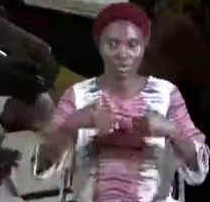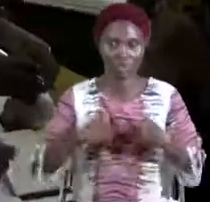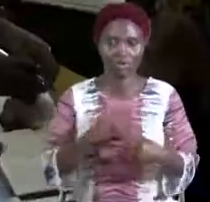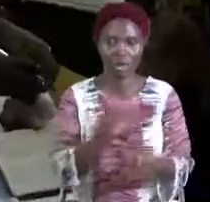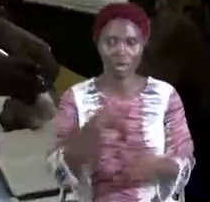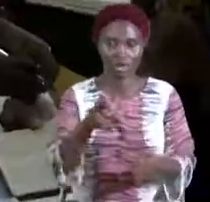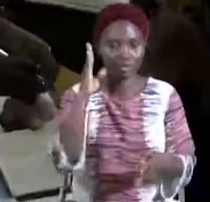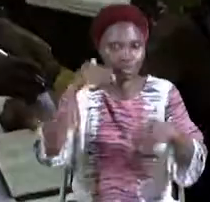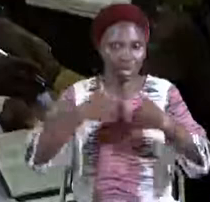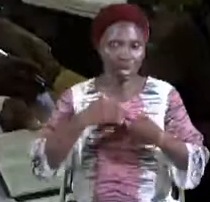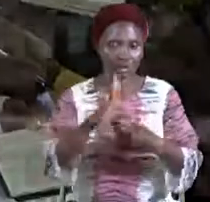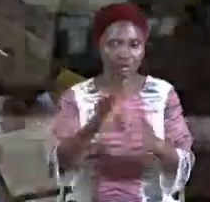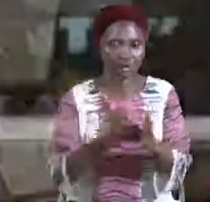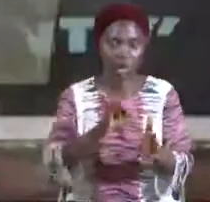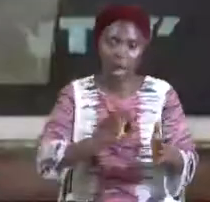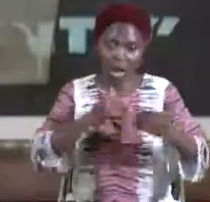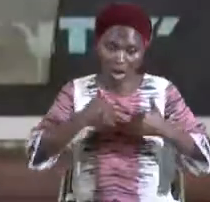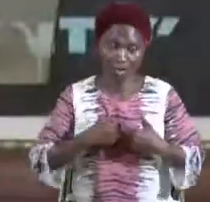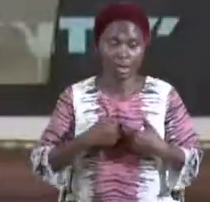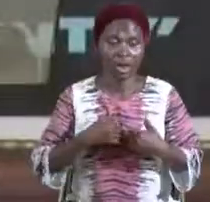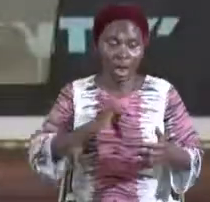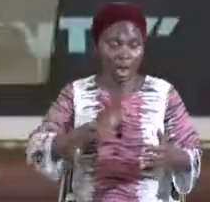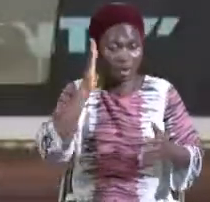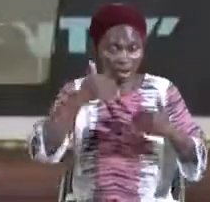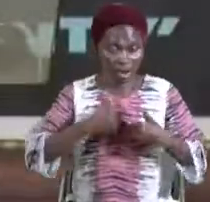J'aurai pour moi. J'ai dit, j'aurai pour moi.